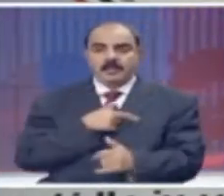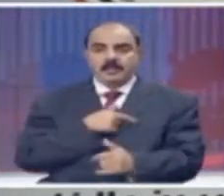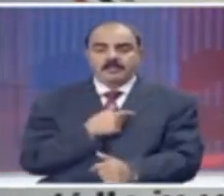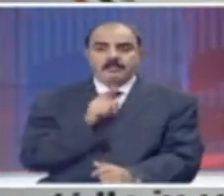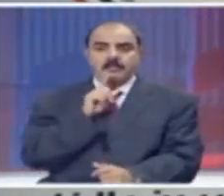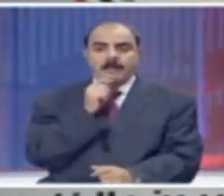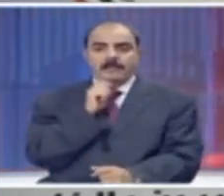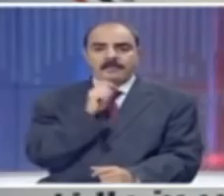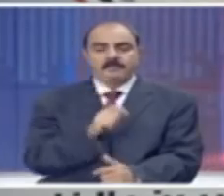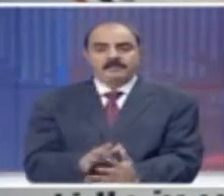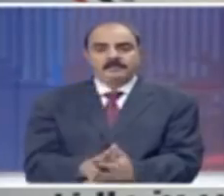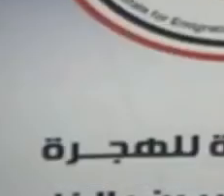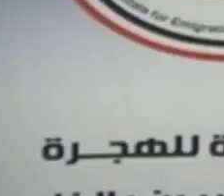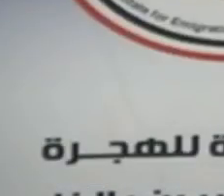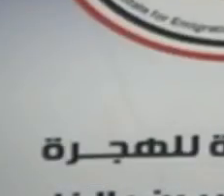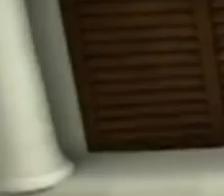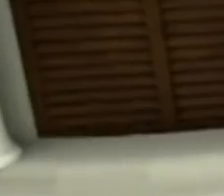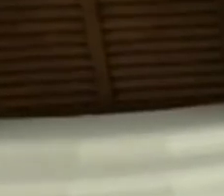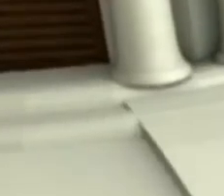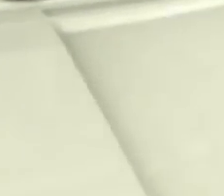للهجرة، محمد عبد الصبور، التلفزيون المصري.